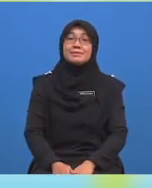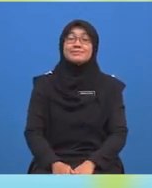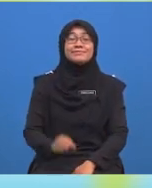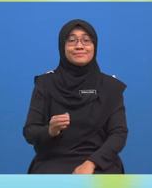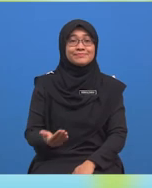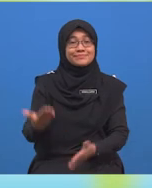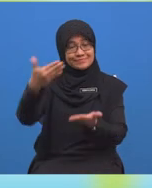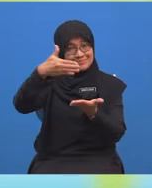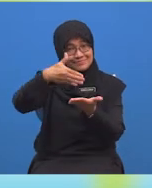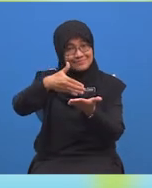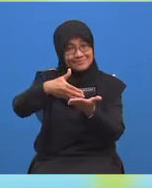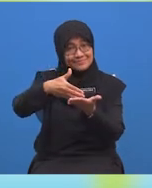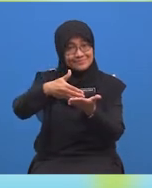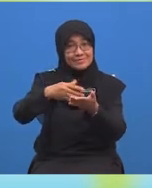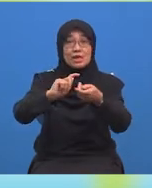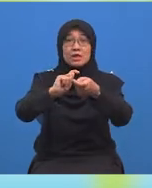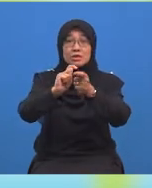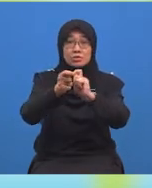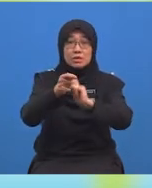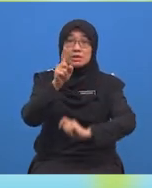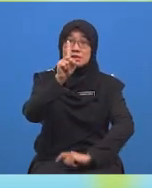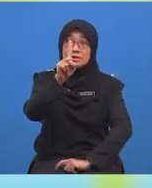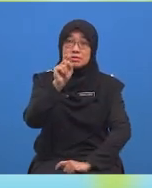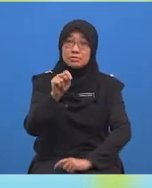Seterusnya, tukarkan kepada pecahan